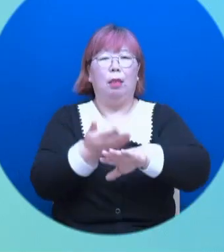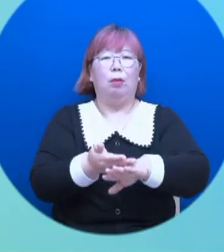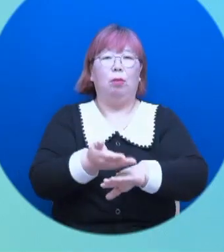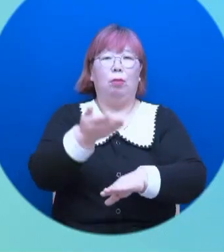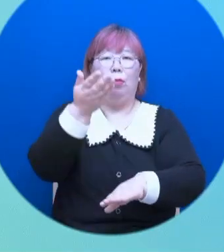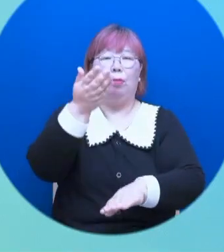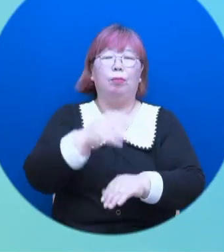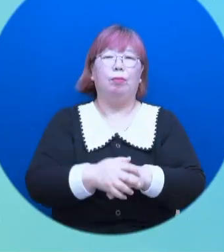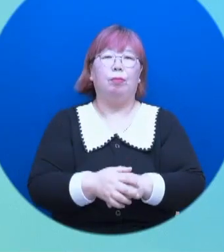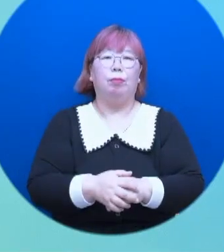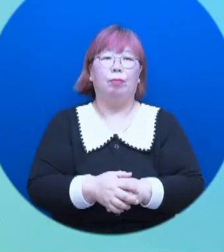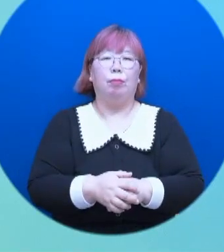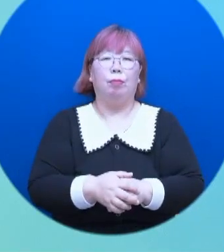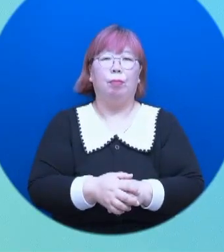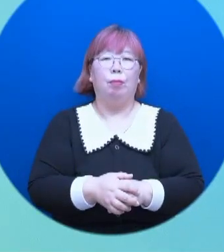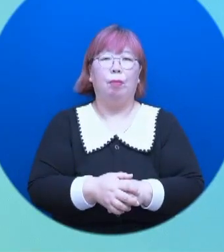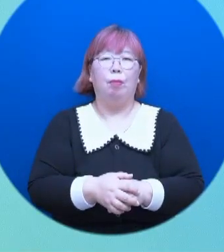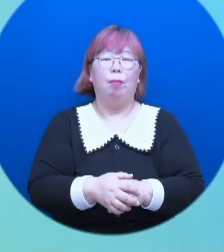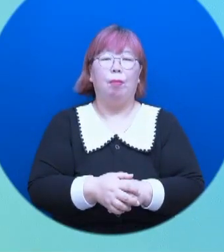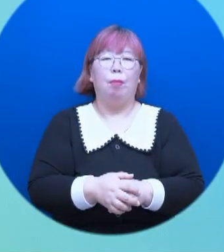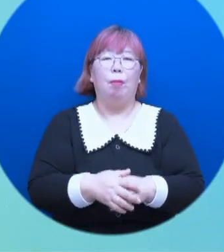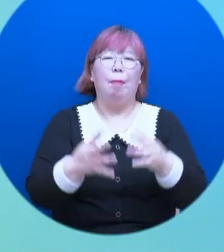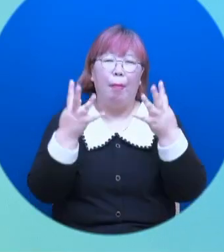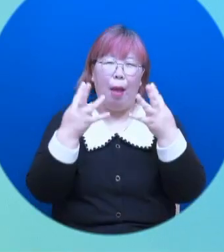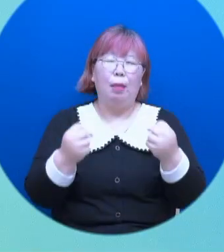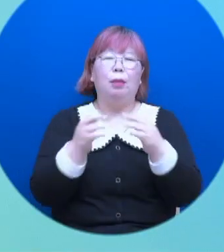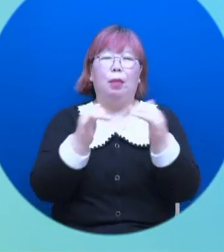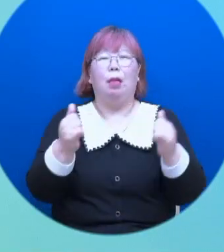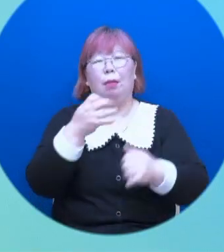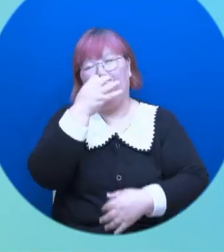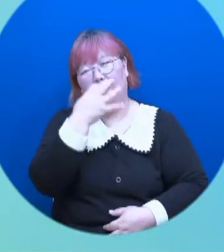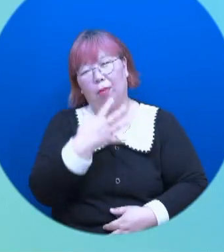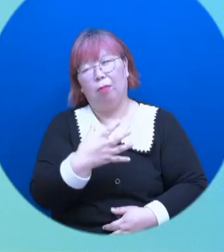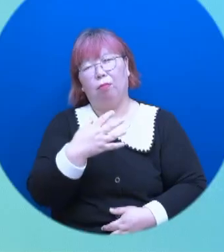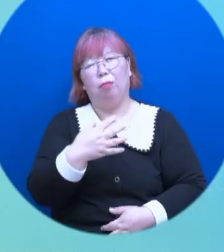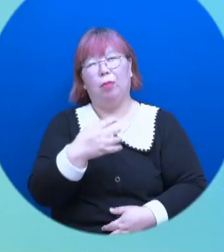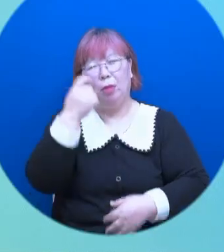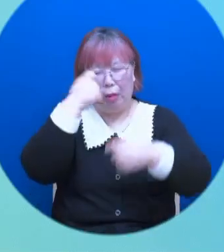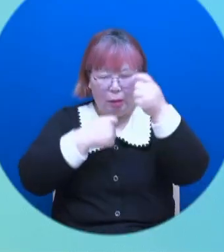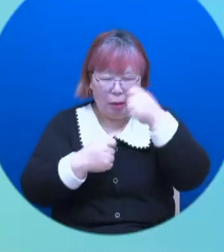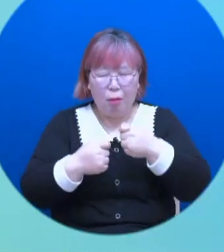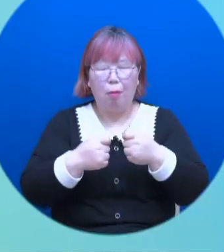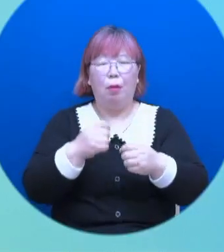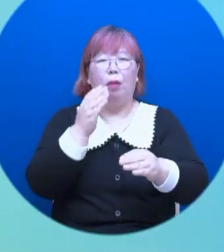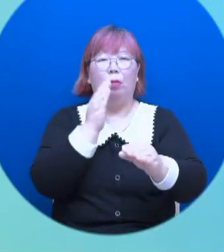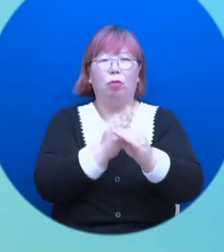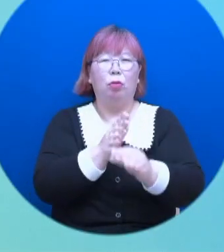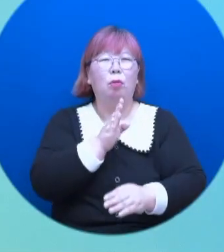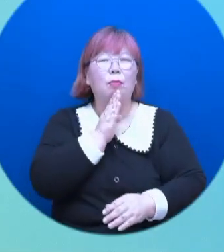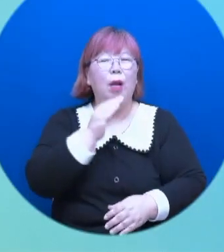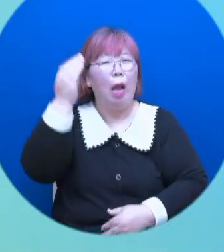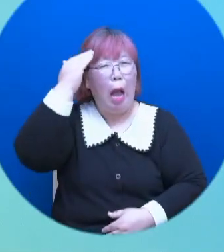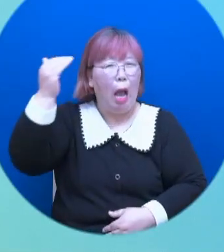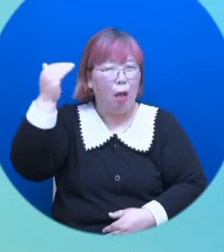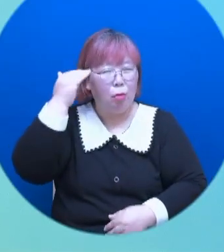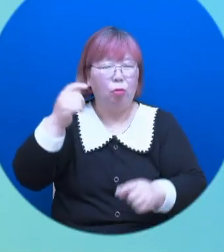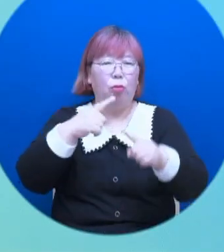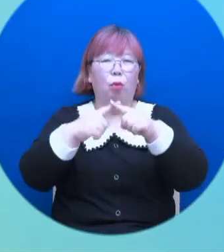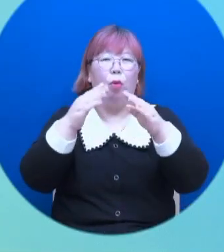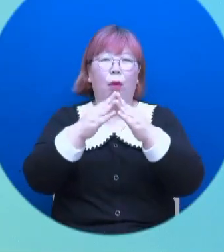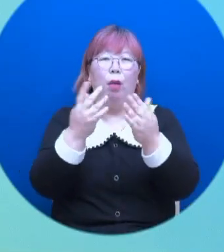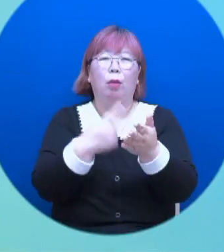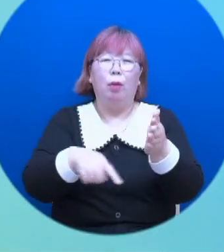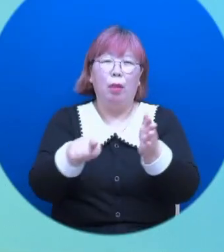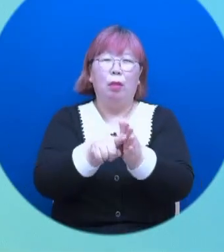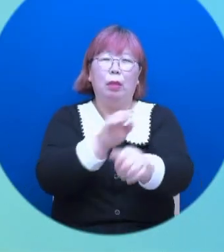속상해 하셨고 힘들어 하셨습니다. 이제 한국 교회를 위해서 정말 겸손하게 잘 섬겨주신